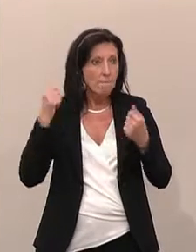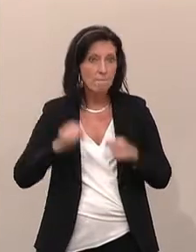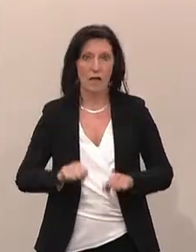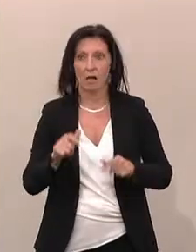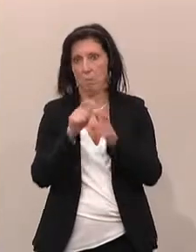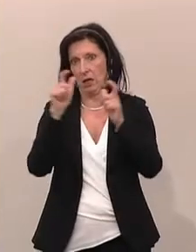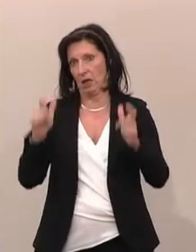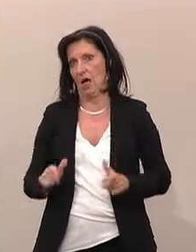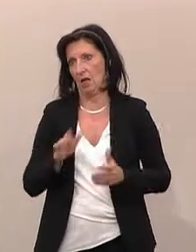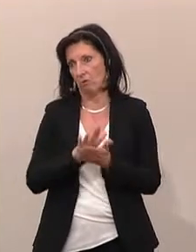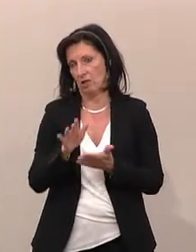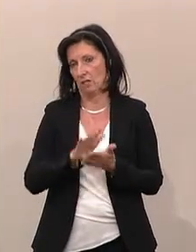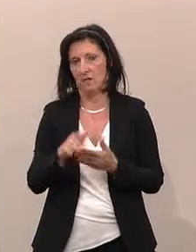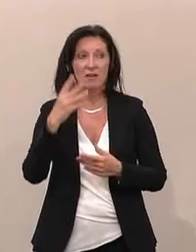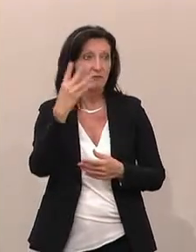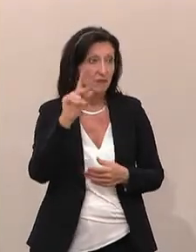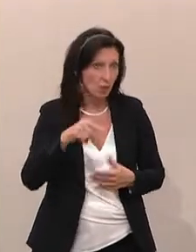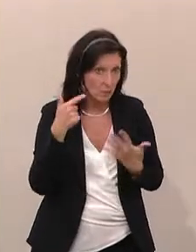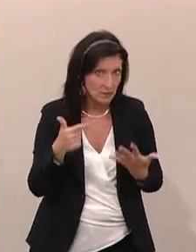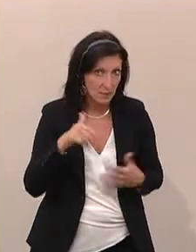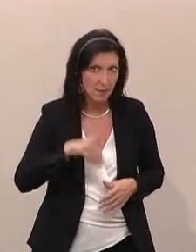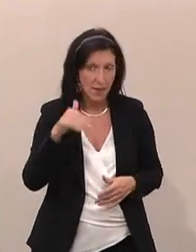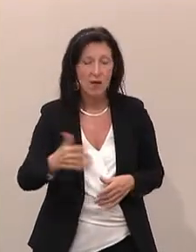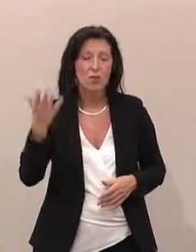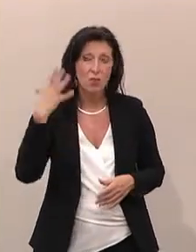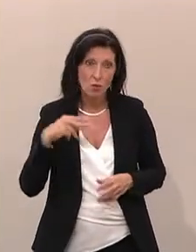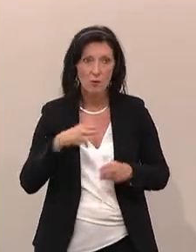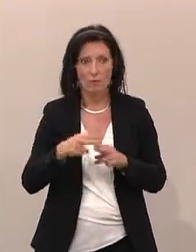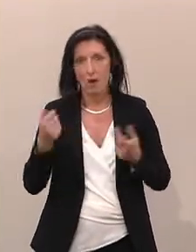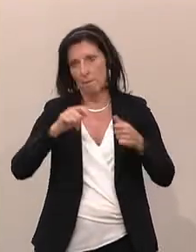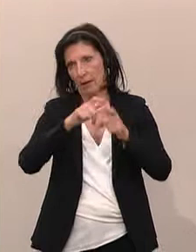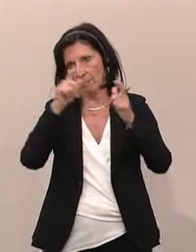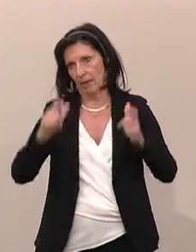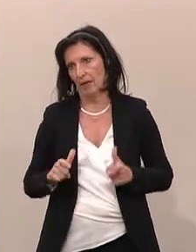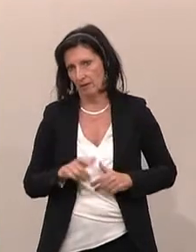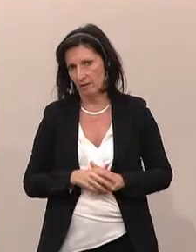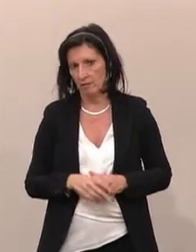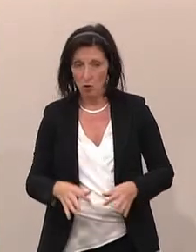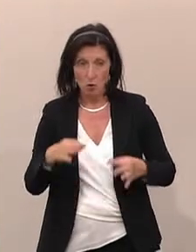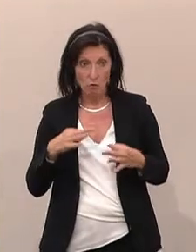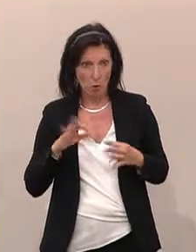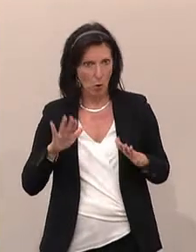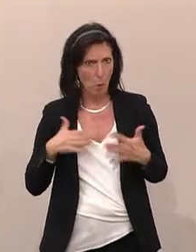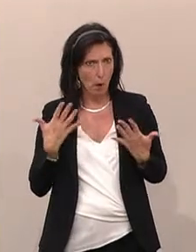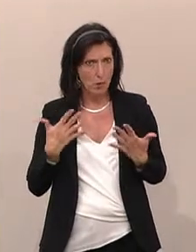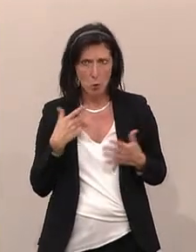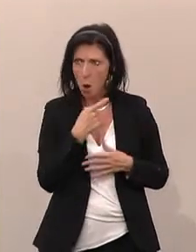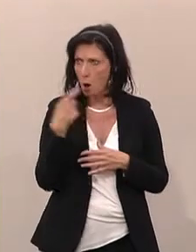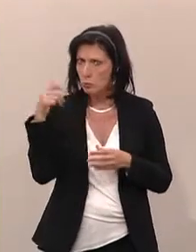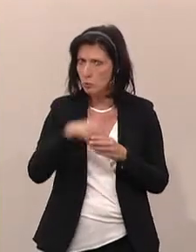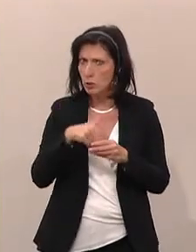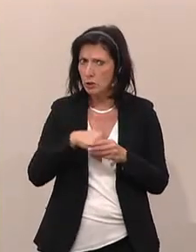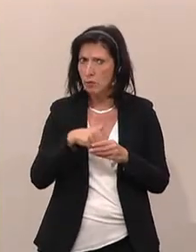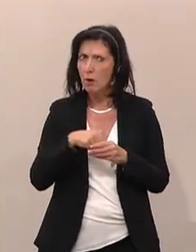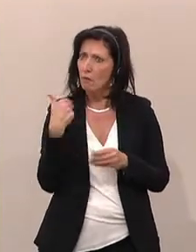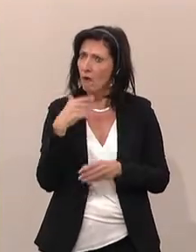haben. 4,7 Milliarden hat das letzte Jahr noch einmal für das Bankenpaket verschlungen, was dann für mich ganz überraschend war im Ausschuss auf die